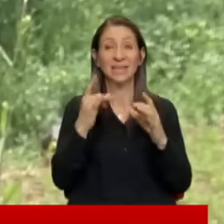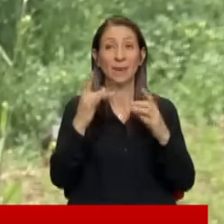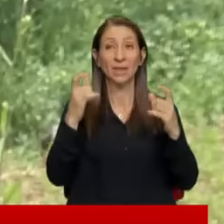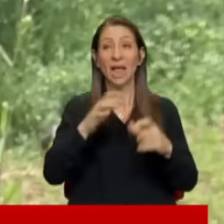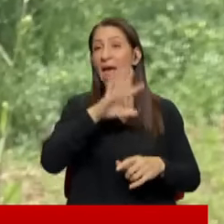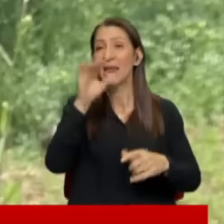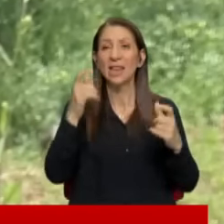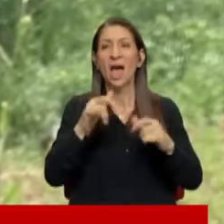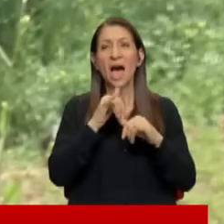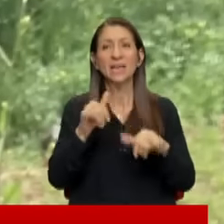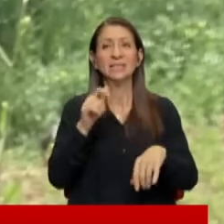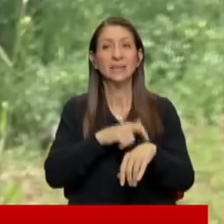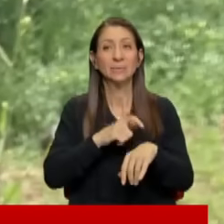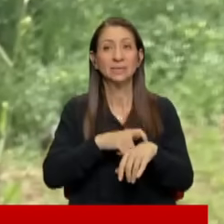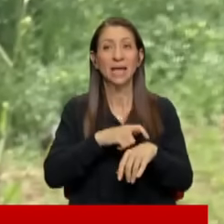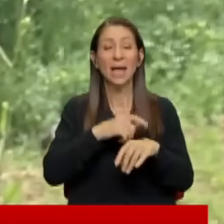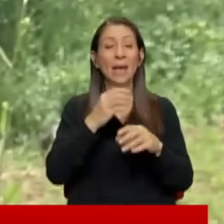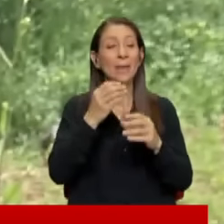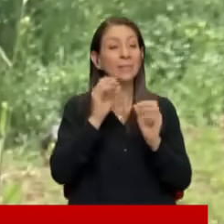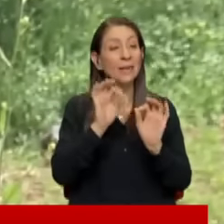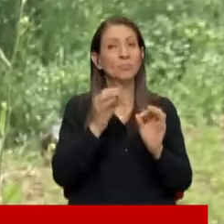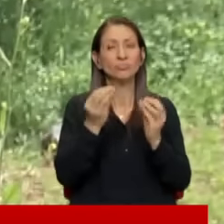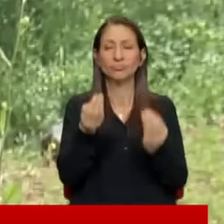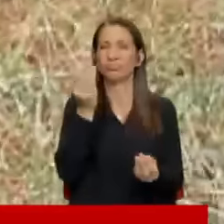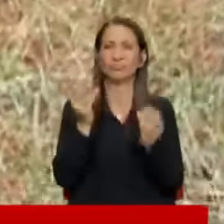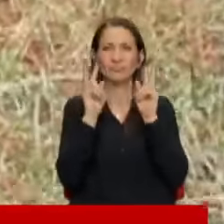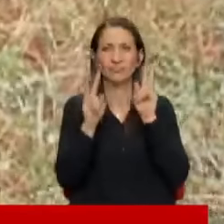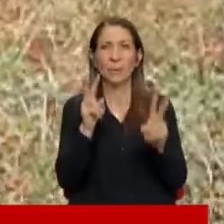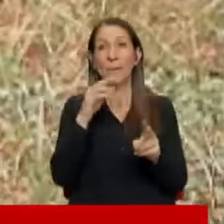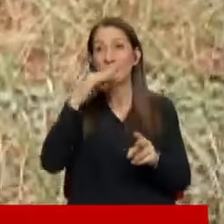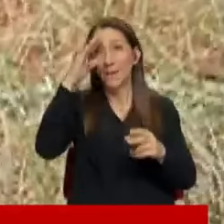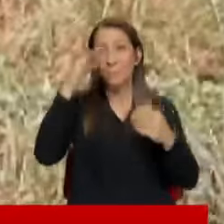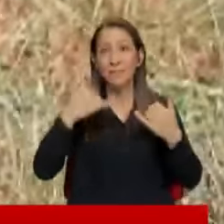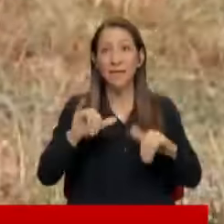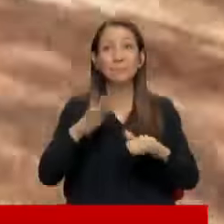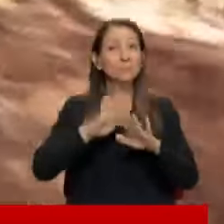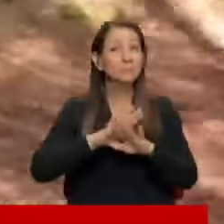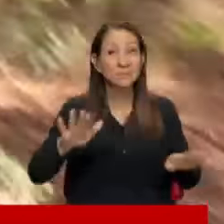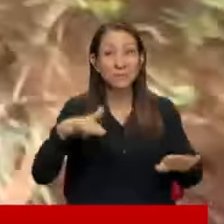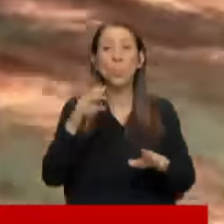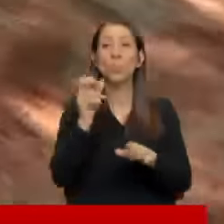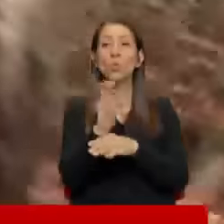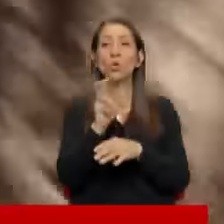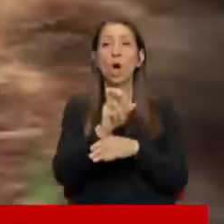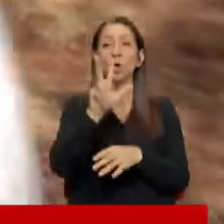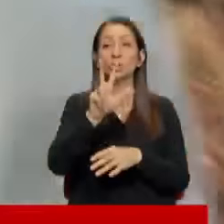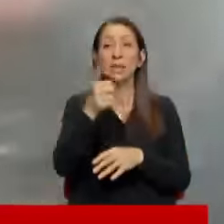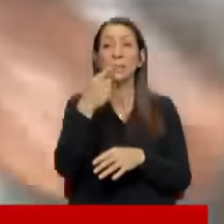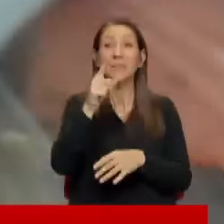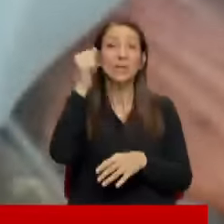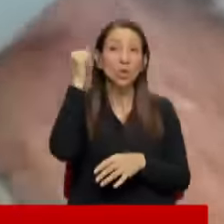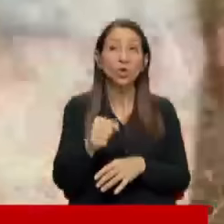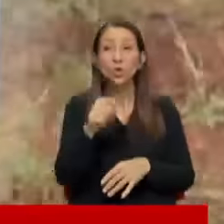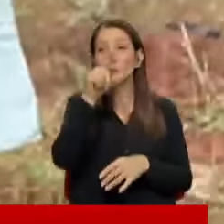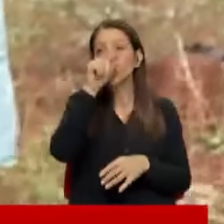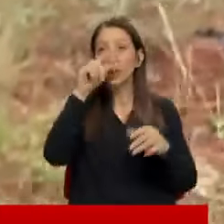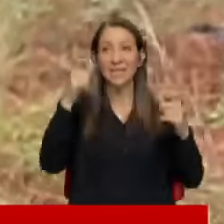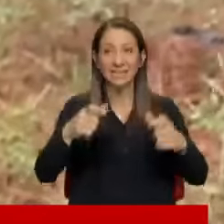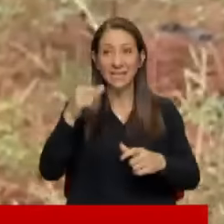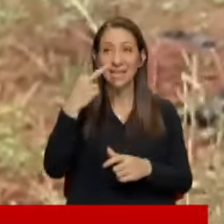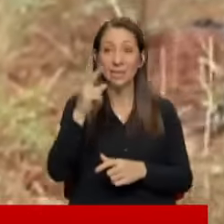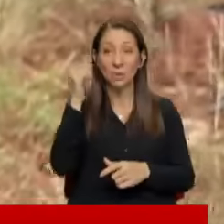Diyarbakır'ın her yerinde, aynı zamanda Hevsel bahçelerinde de karşımıza çıkıyor. Bayram tatilinin ardından Muğla'da 36 bin ton, Kuşadası'nda 2